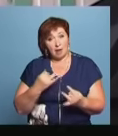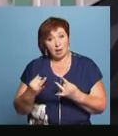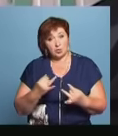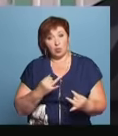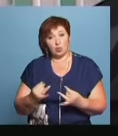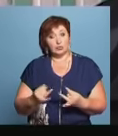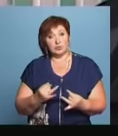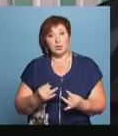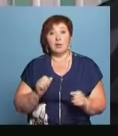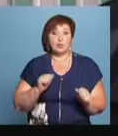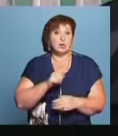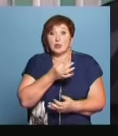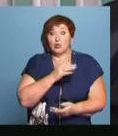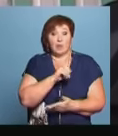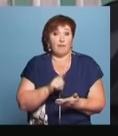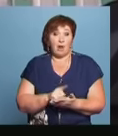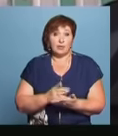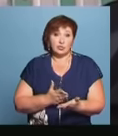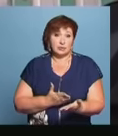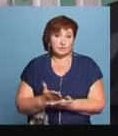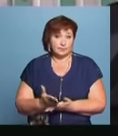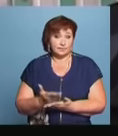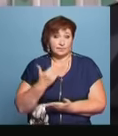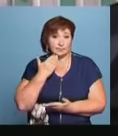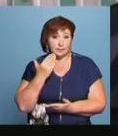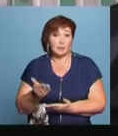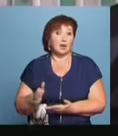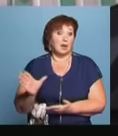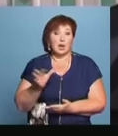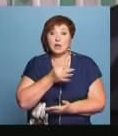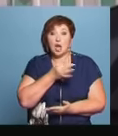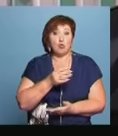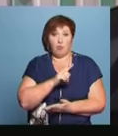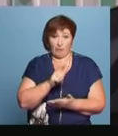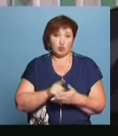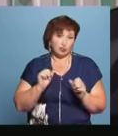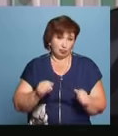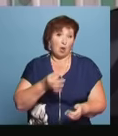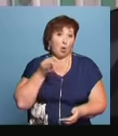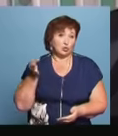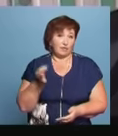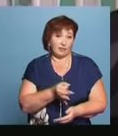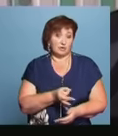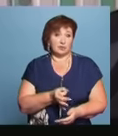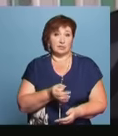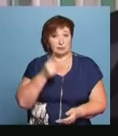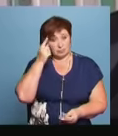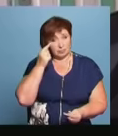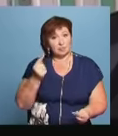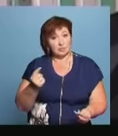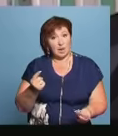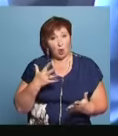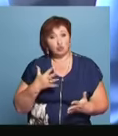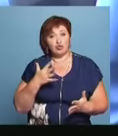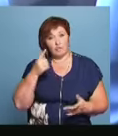подойти. С любым. То есть он на любой вопрос ответит доходчиво,